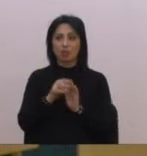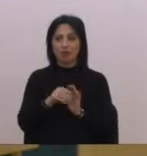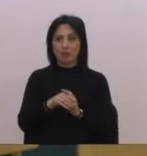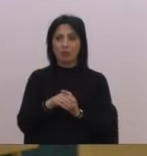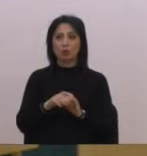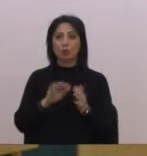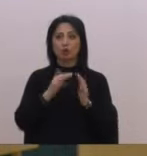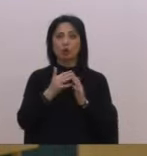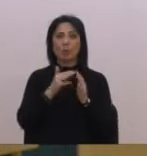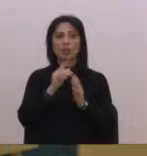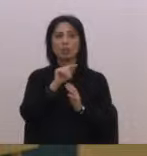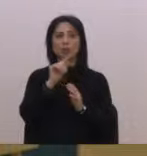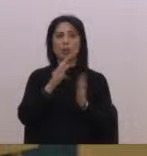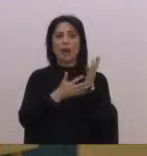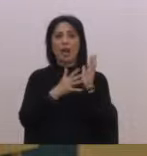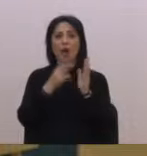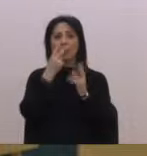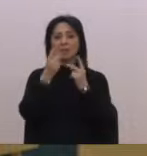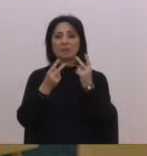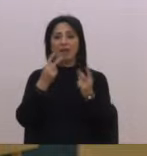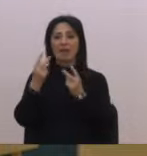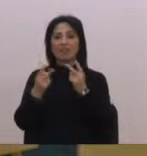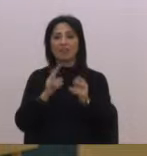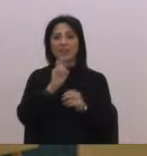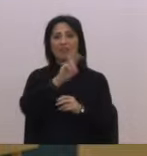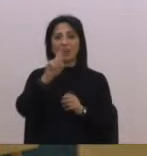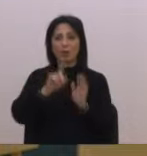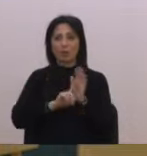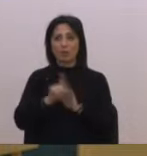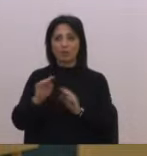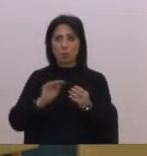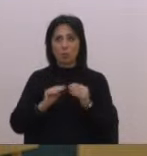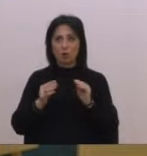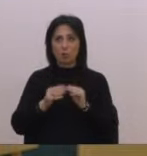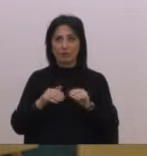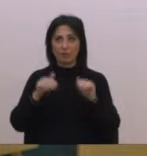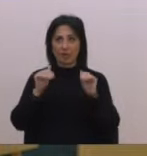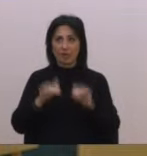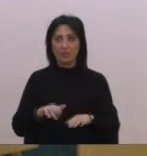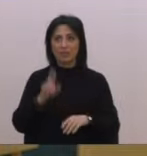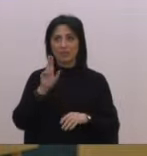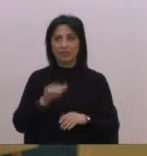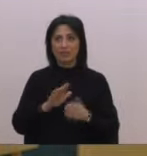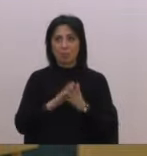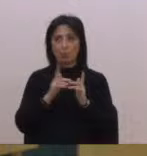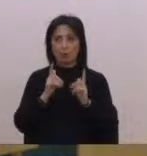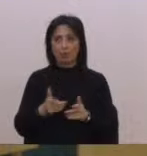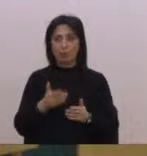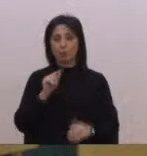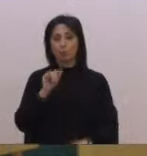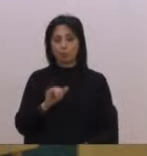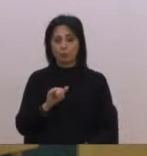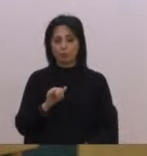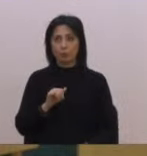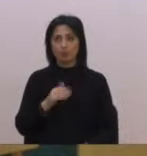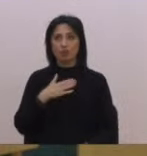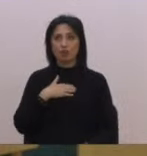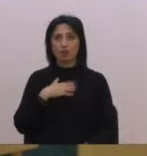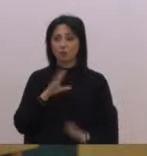და სოფელ-სოფელ და ხეობების მიხედვით ვიარო და დავიწყოთ ამ პრობლემის გადაწყვეტა და მოგვარება. Თუ